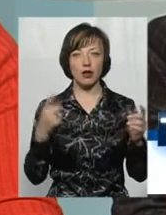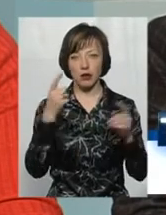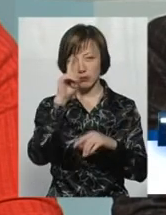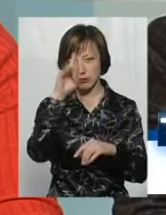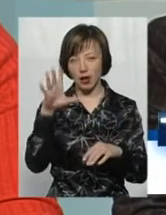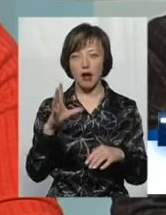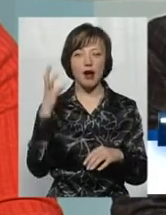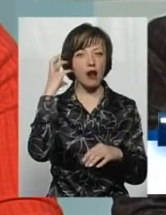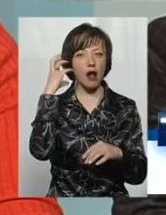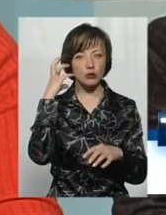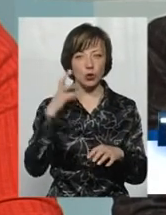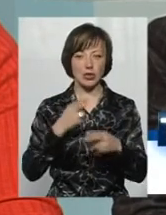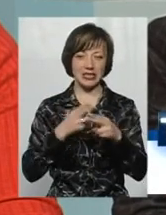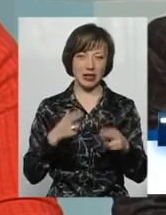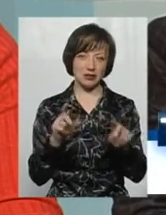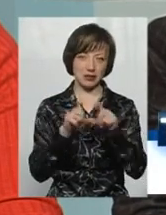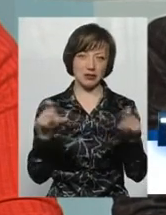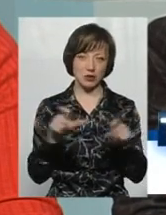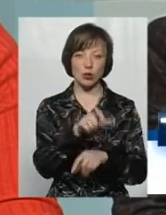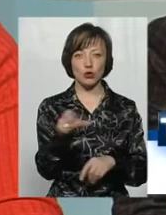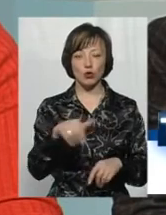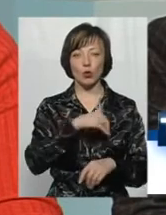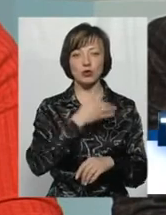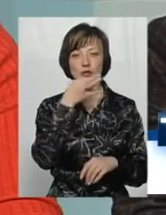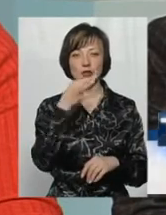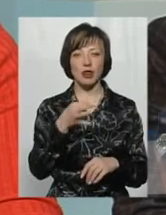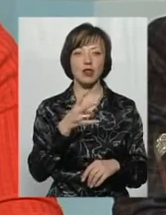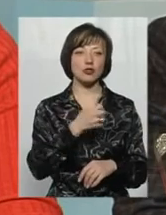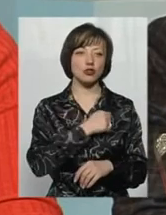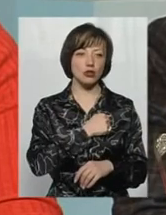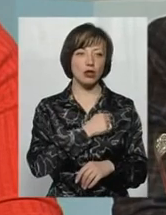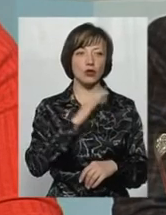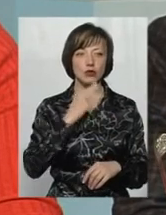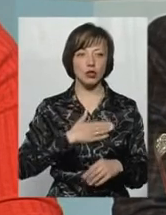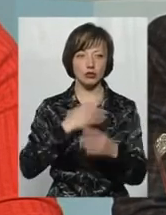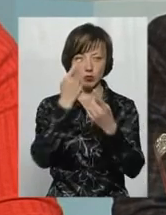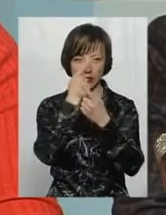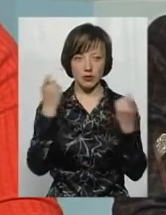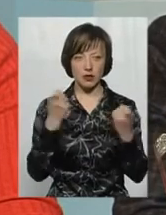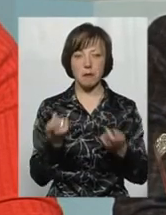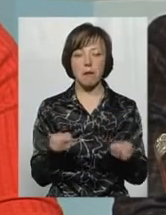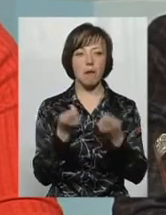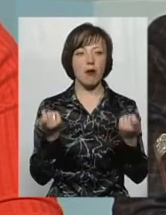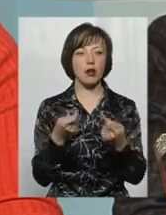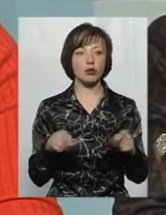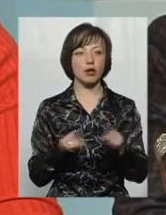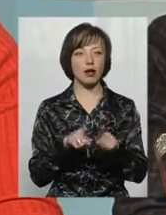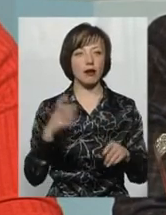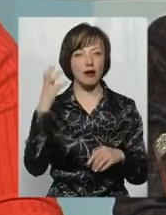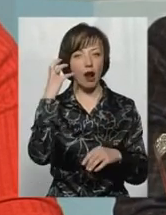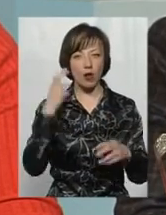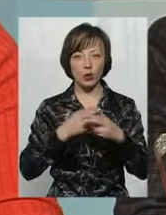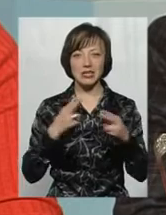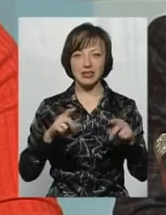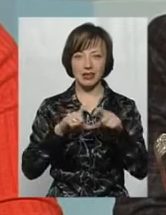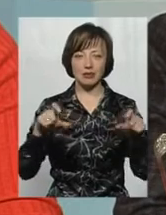включали радіостанції, так, тому що людям, ну, я хочу зазначити, що, на жаль, в нашому ефірі дуже мало таких радіостанцій, які можна було включити